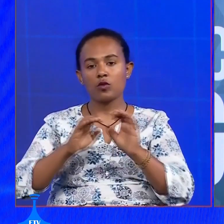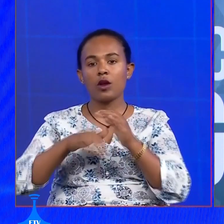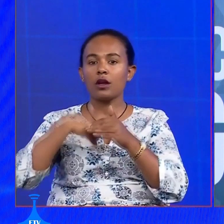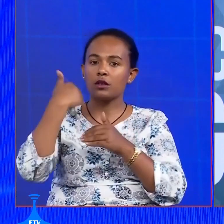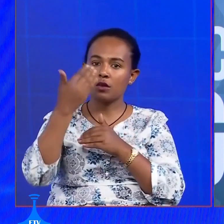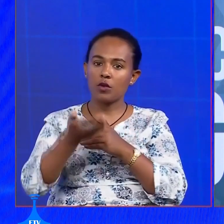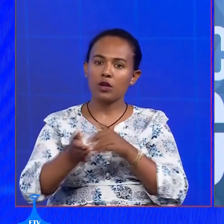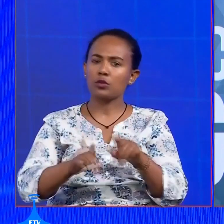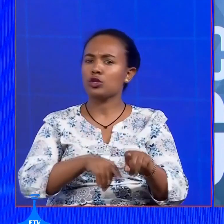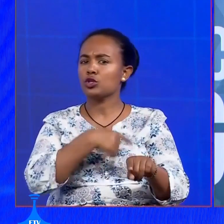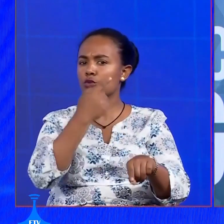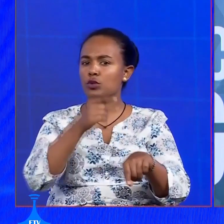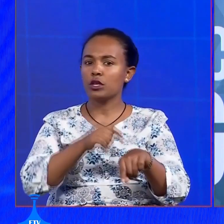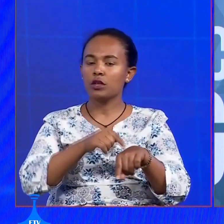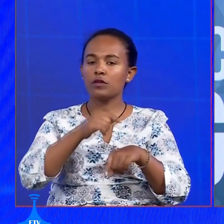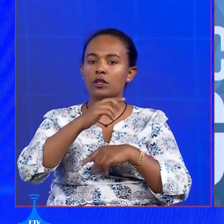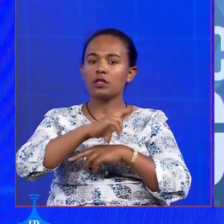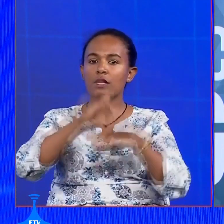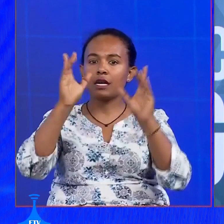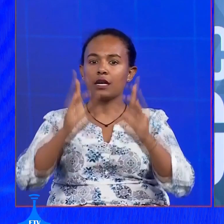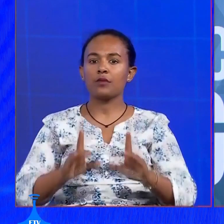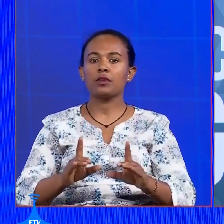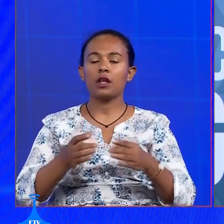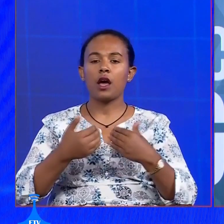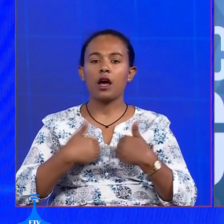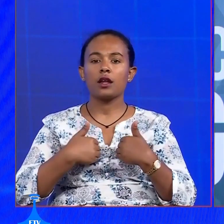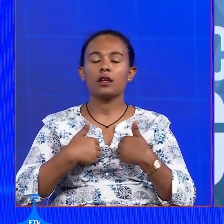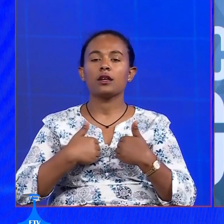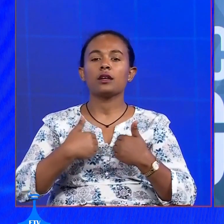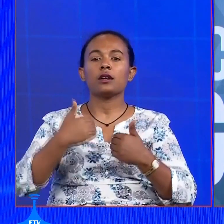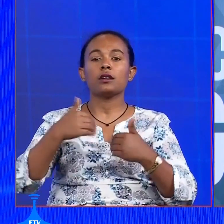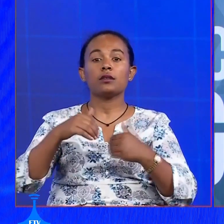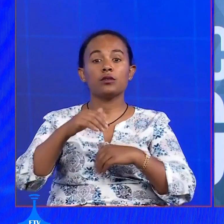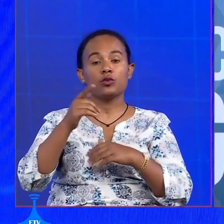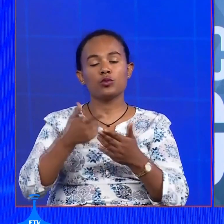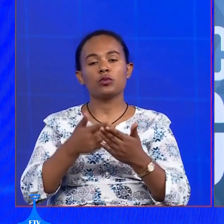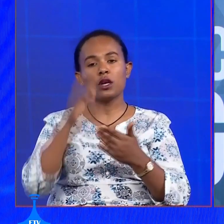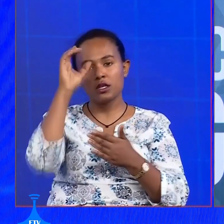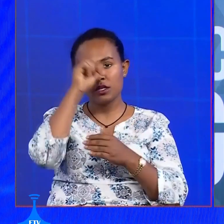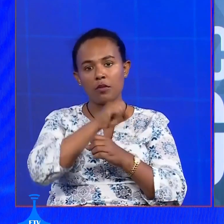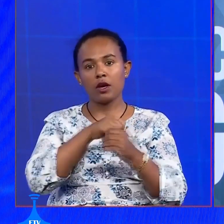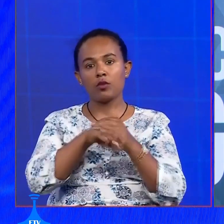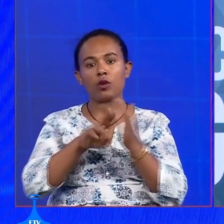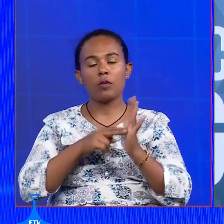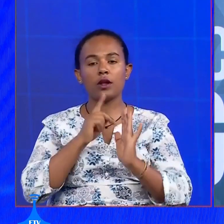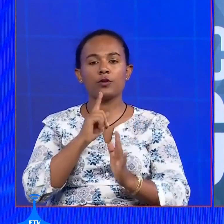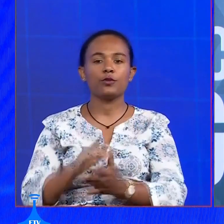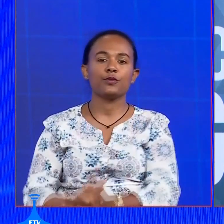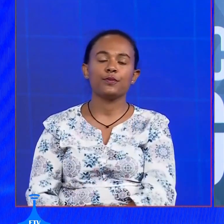ደግሞ ረጅሙ የረፍት ጊዜ ክረምት ላይ ያለው የሰመር ብሬክም ከግንዛቤ ውስጥ ገብቷል ማለት ነው